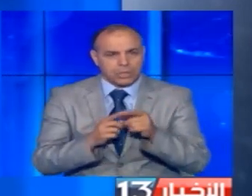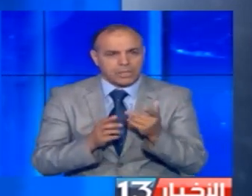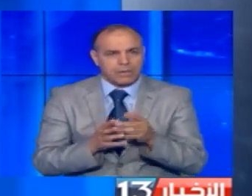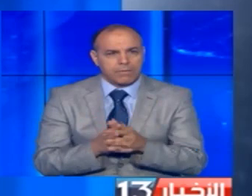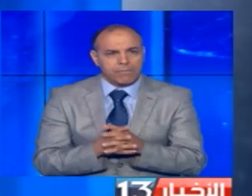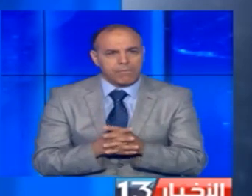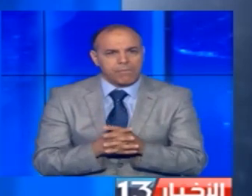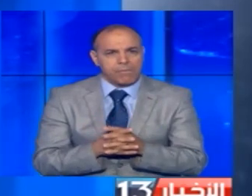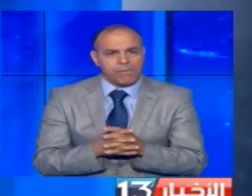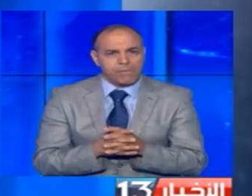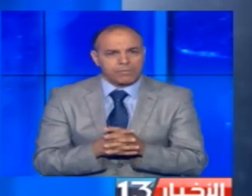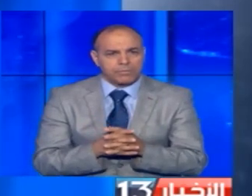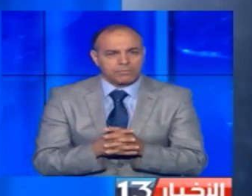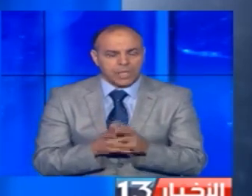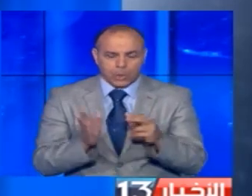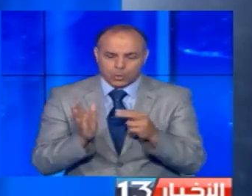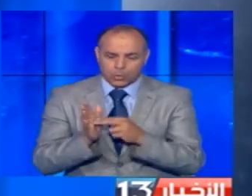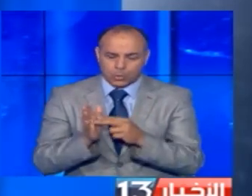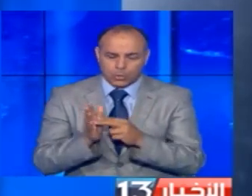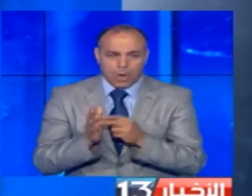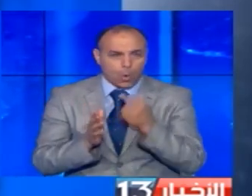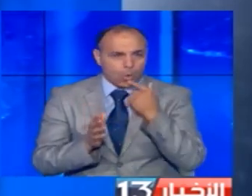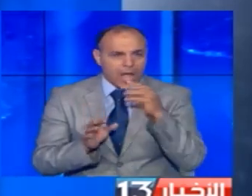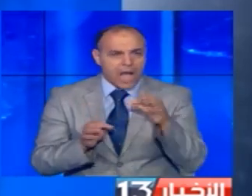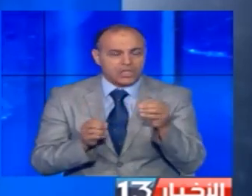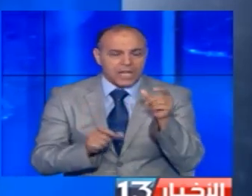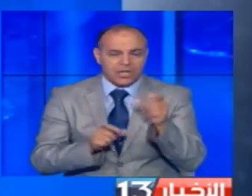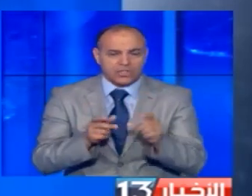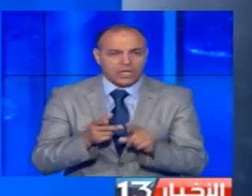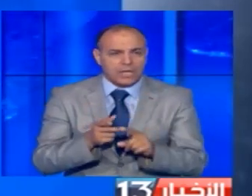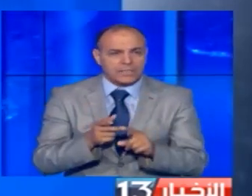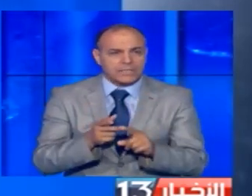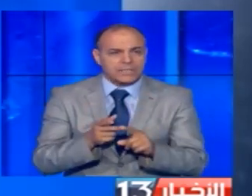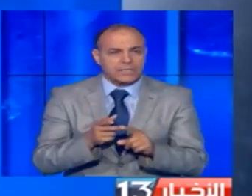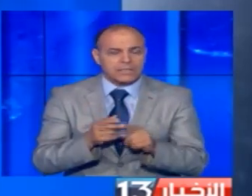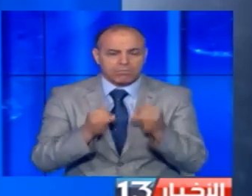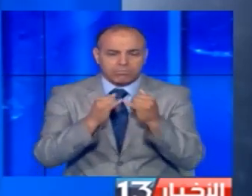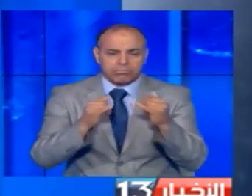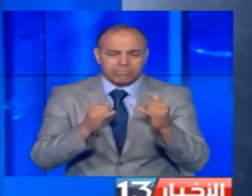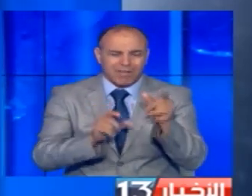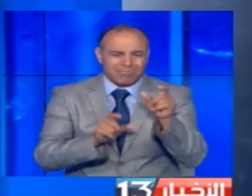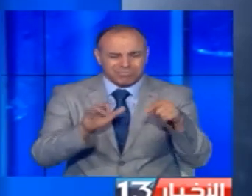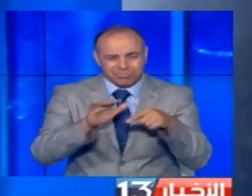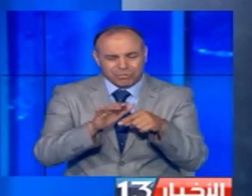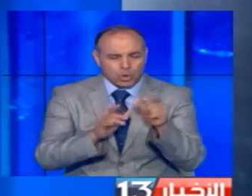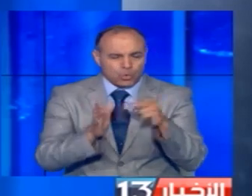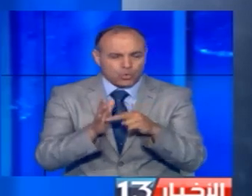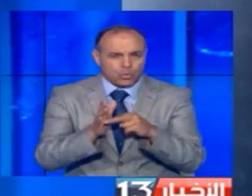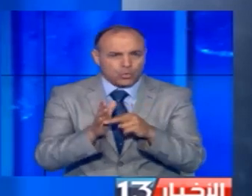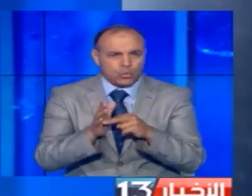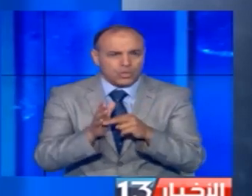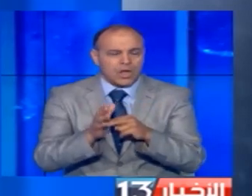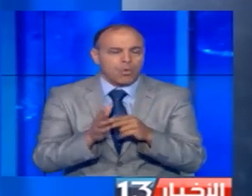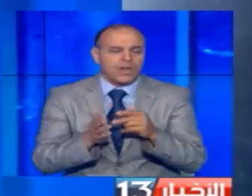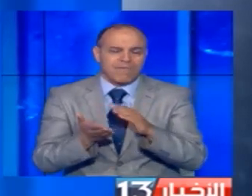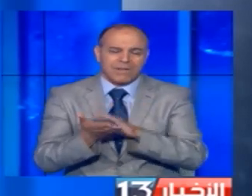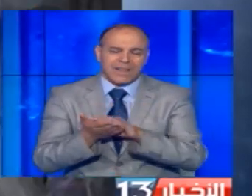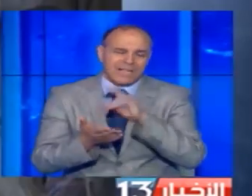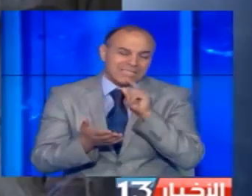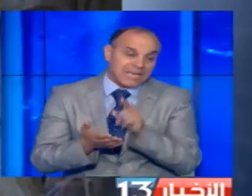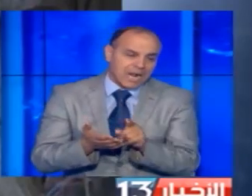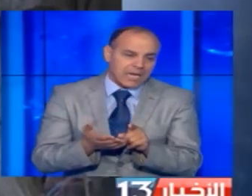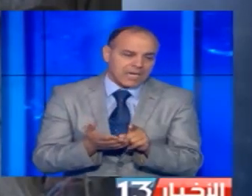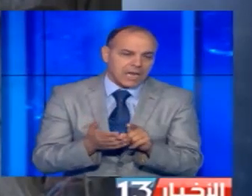الى سوريا حيث توجه عشره الاشخاص سيرا من مخيمات للاجئين السوريين في هضبه الجولان نحو